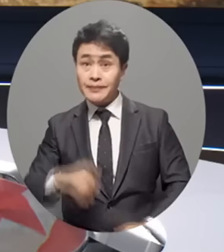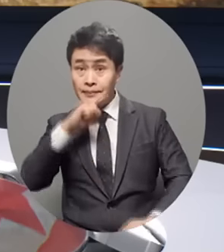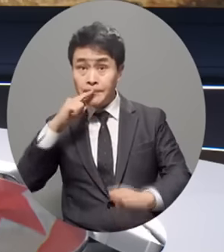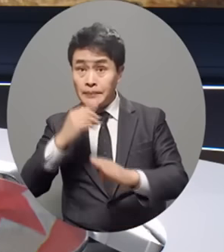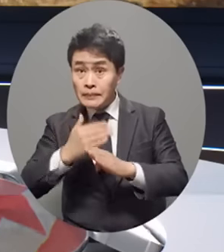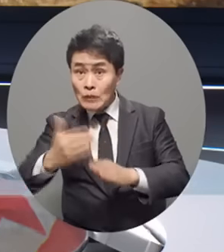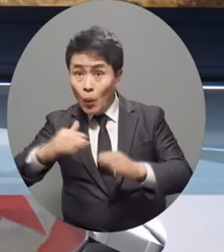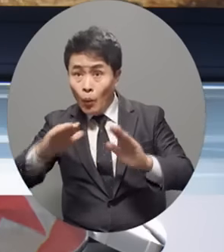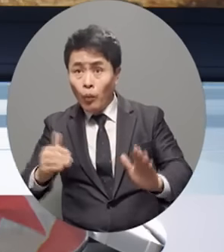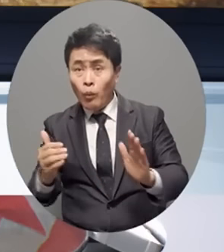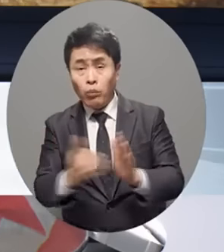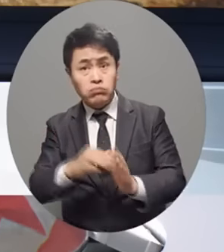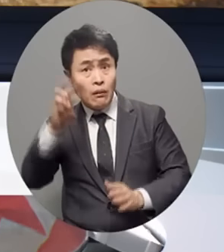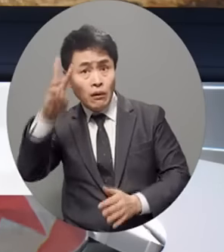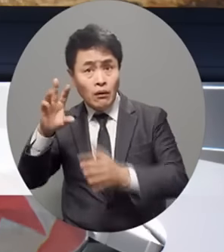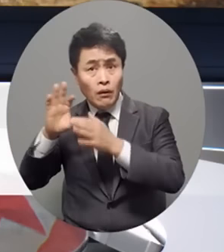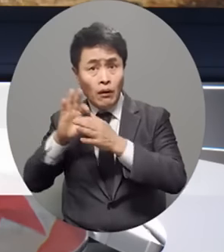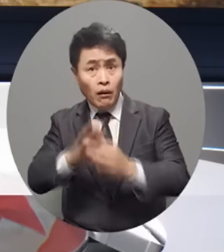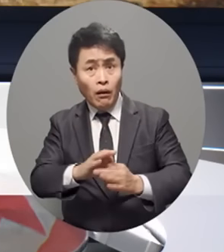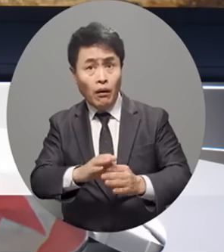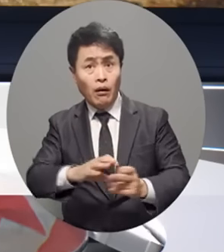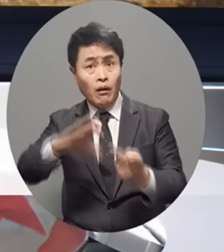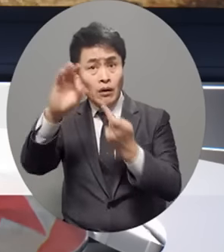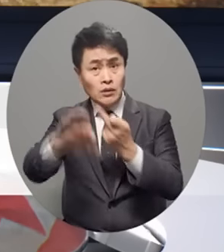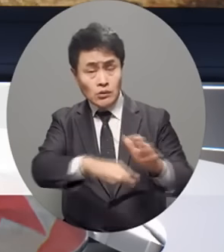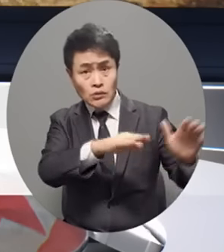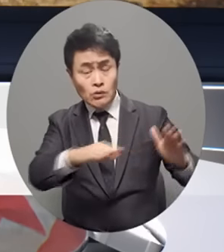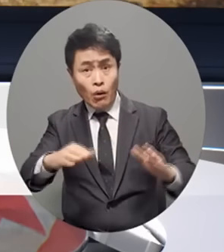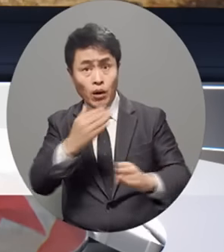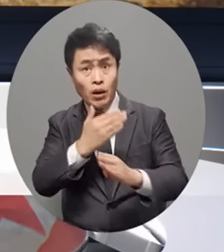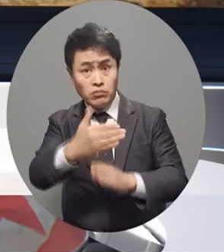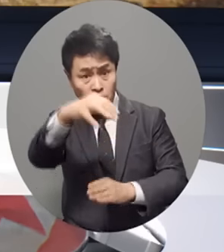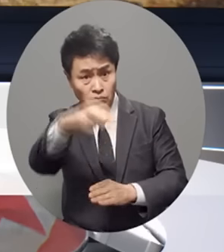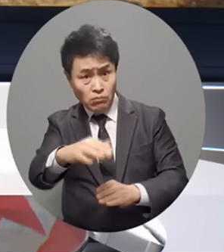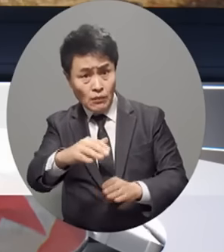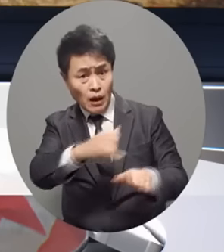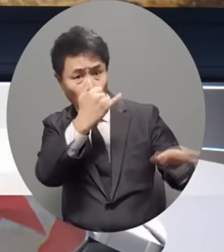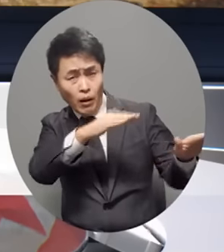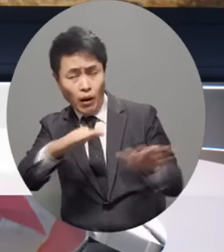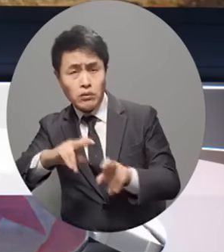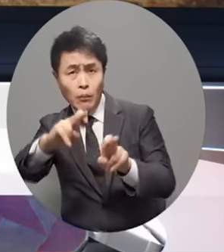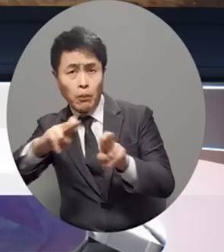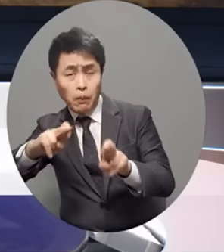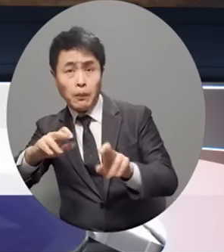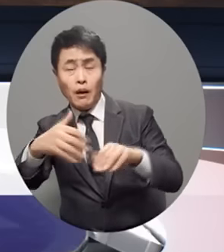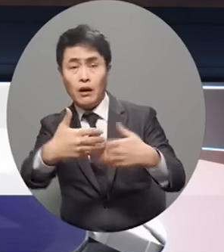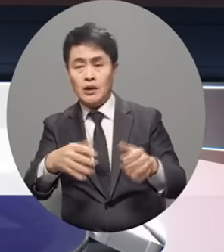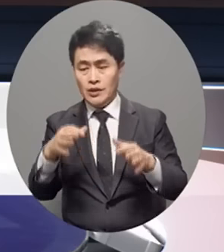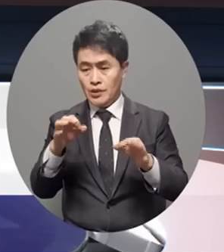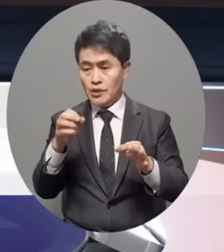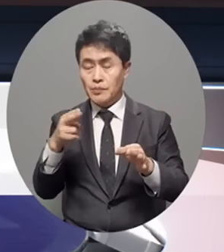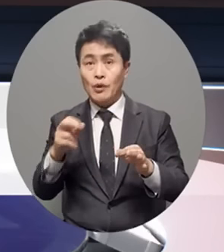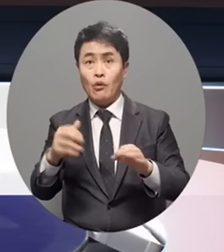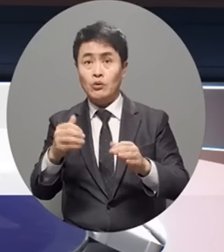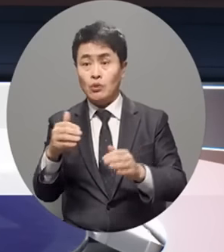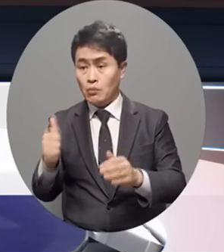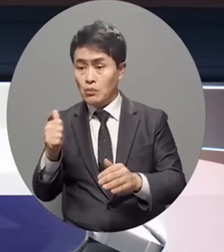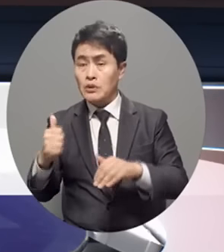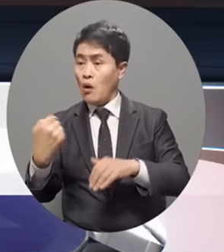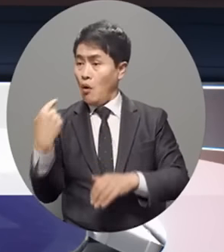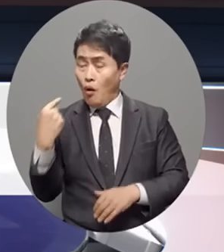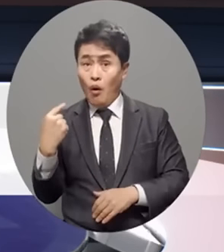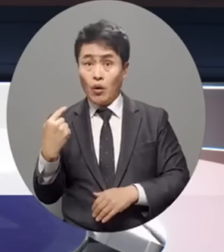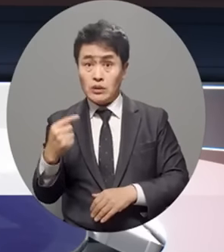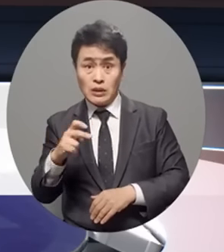북한이 오늘까지 사흘 연속 서해 북방에서 해안포 사격에 나섰습니다. 김여정 부부장은 어제는 사격이